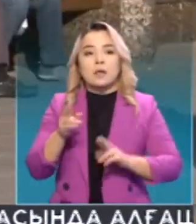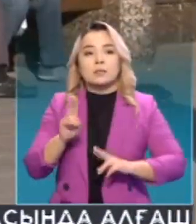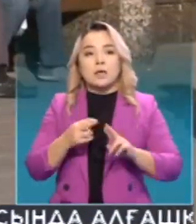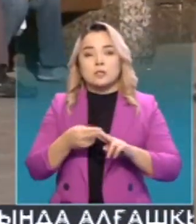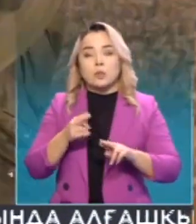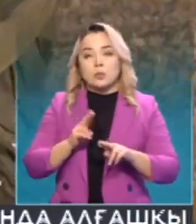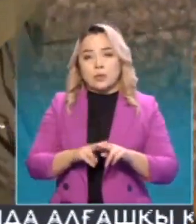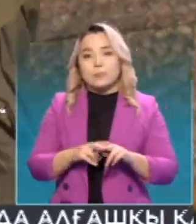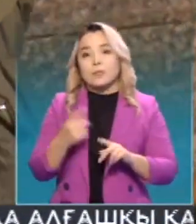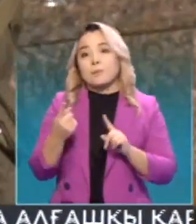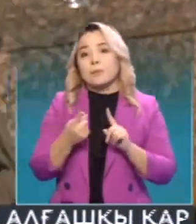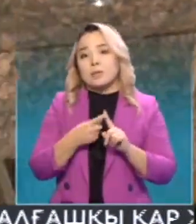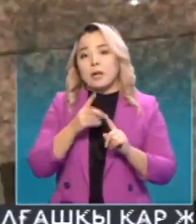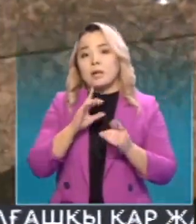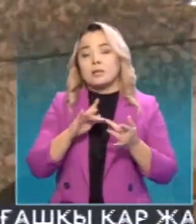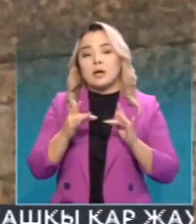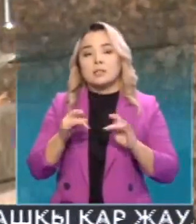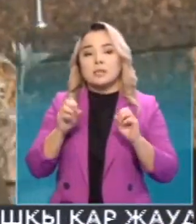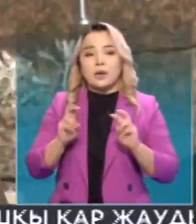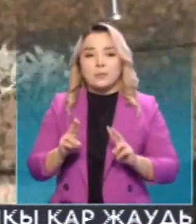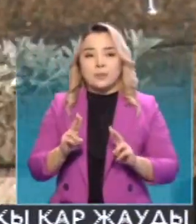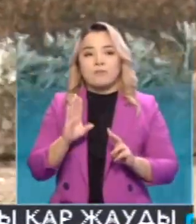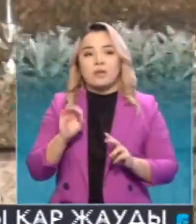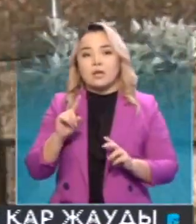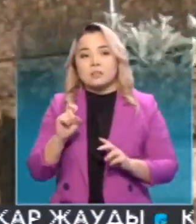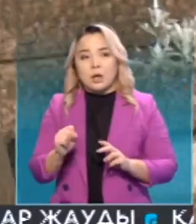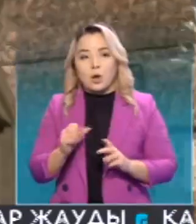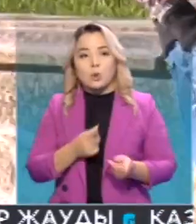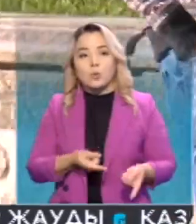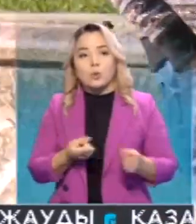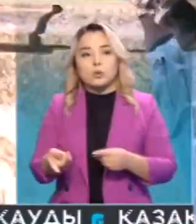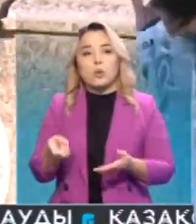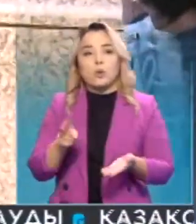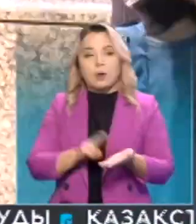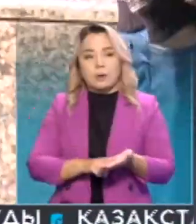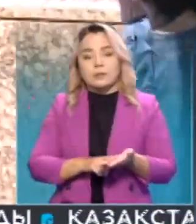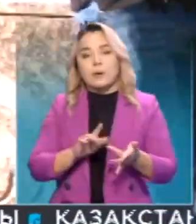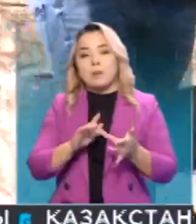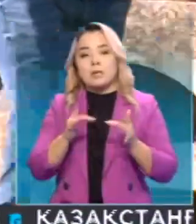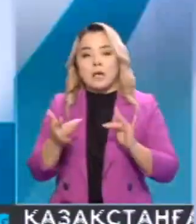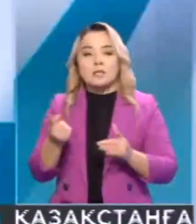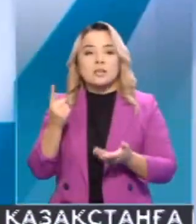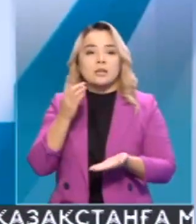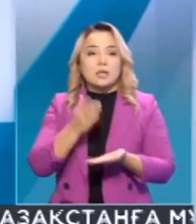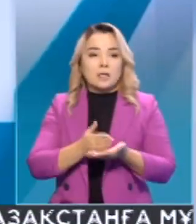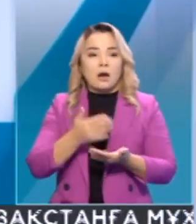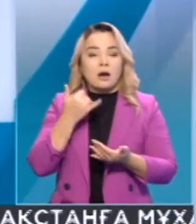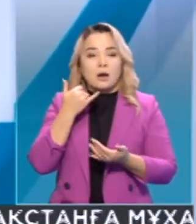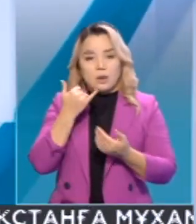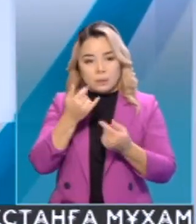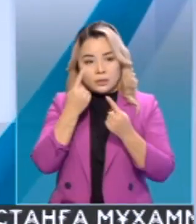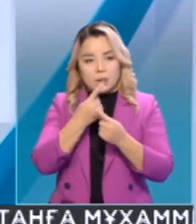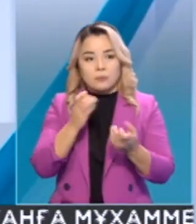мынадай. Бірінші, электрондық визалық және көші-қон порталы арқылы тікелей хабарлай алады.